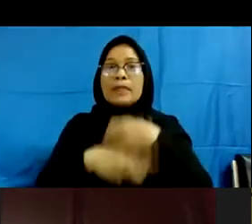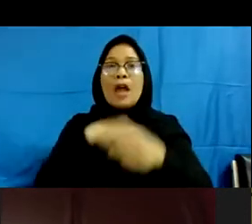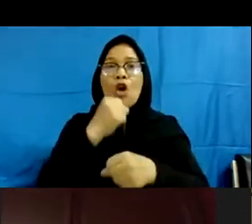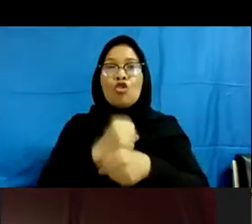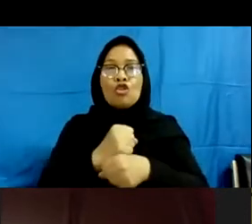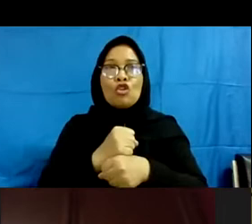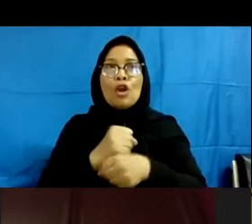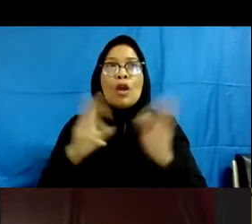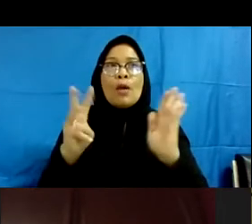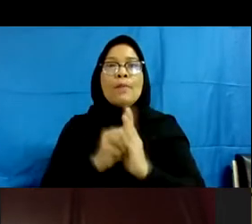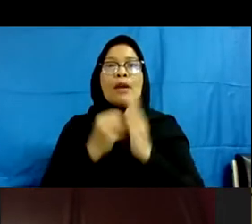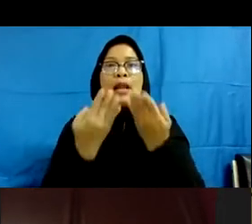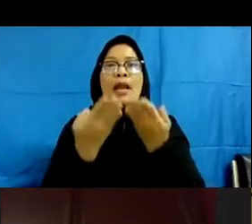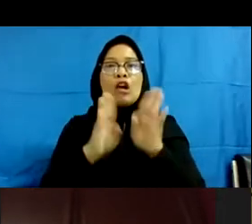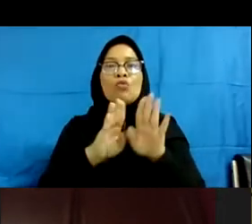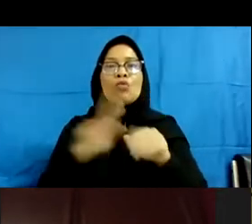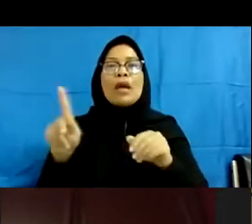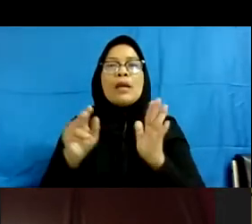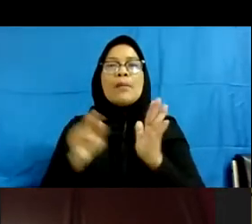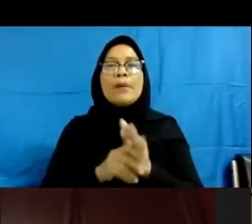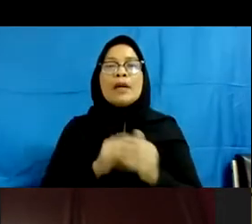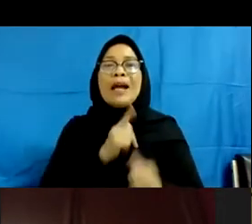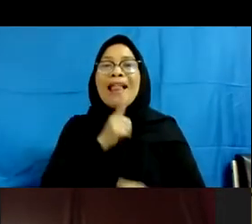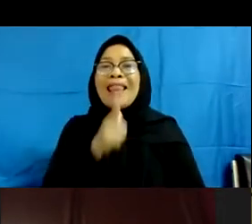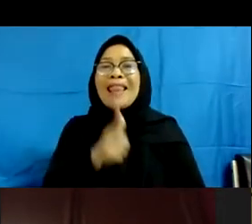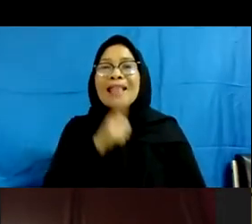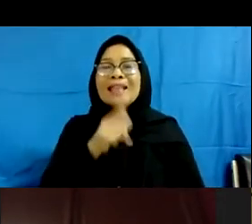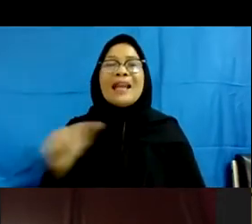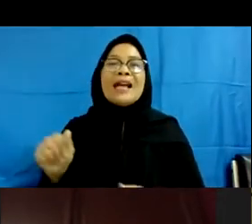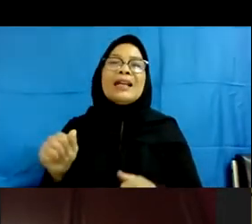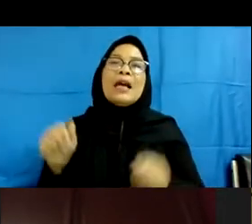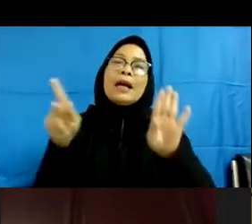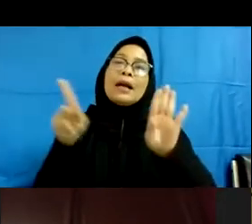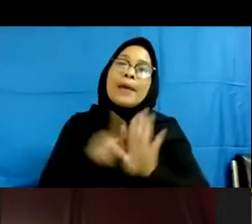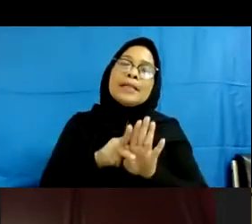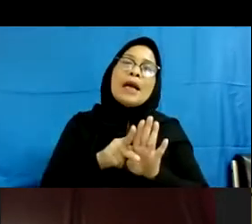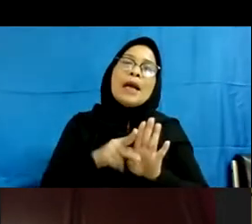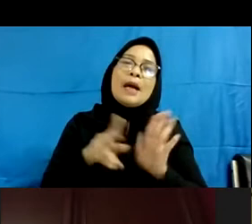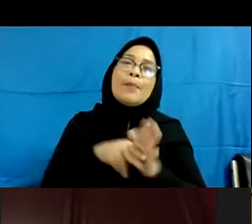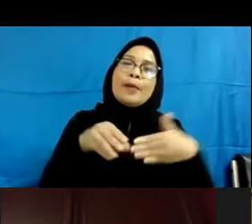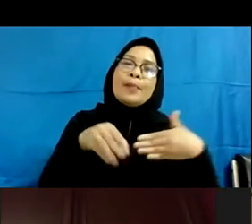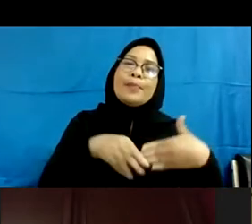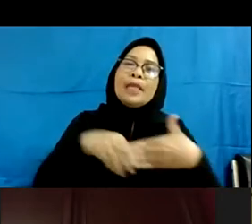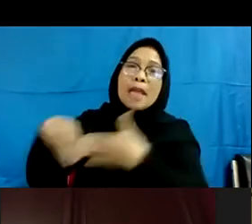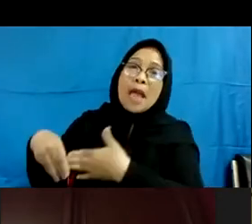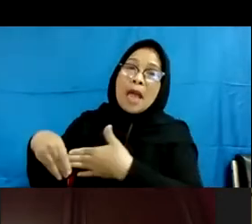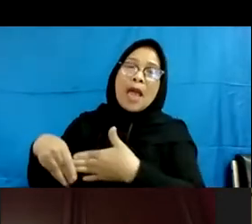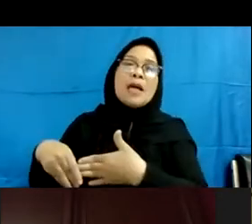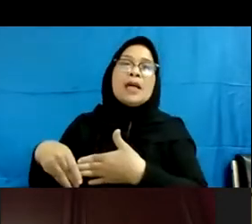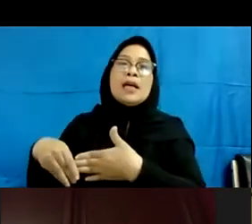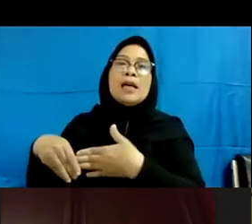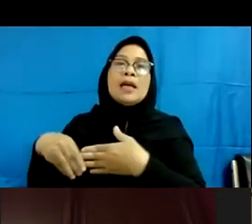kami melakukan pelatihan atau bimtek kepada pembinanya maupun kepada